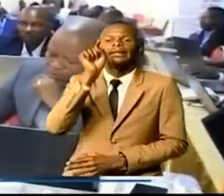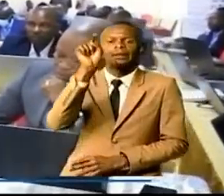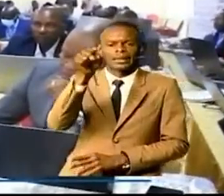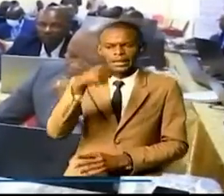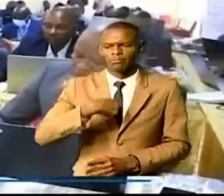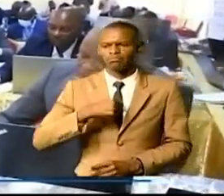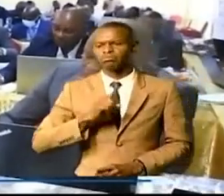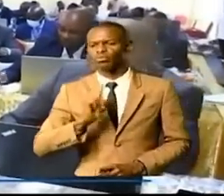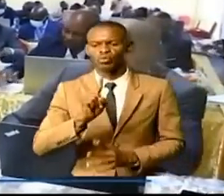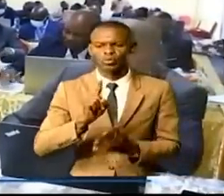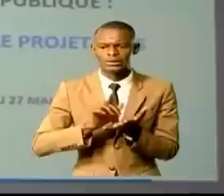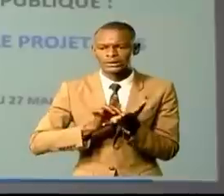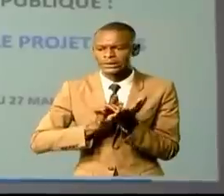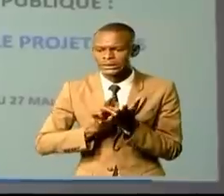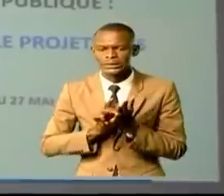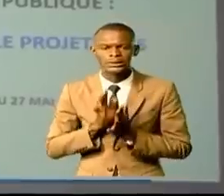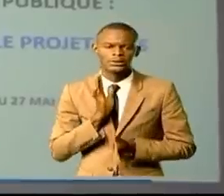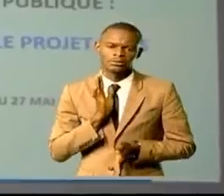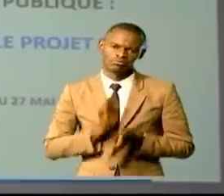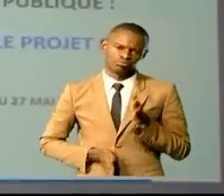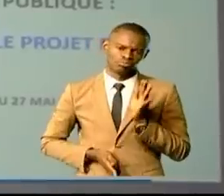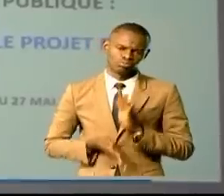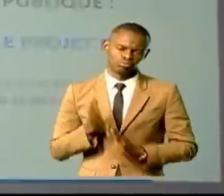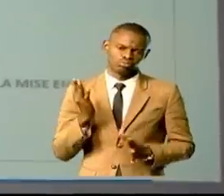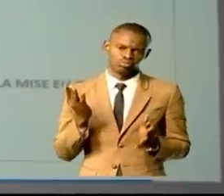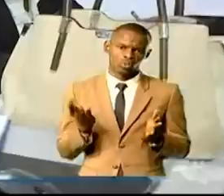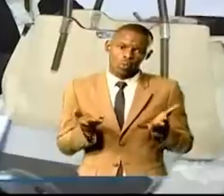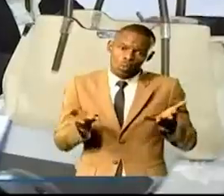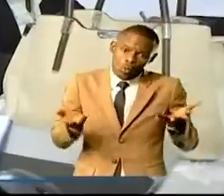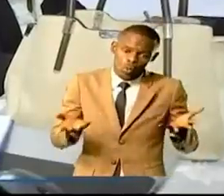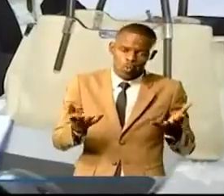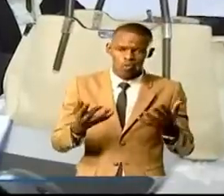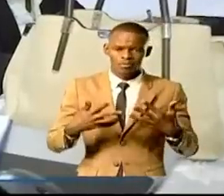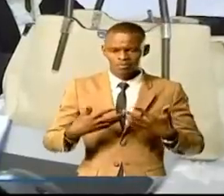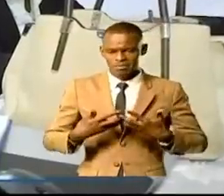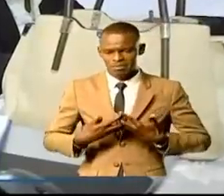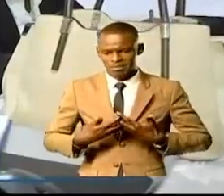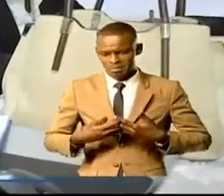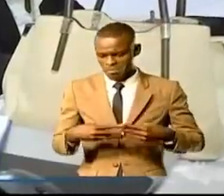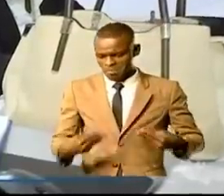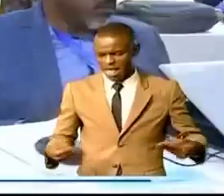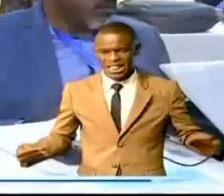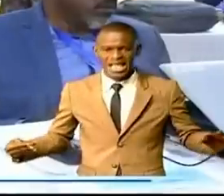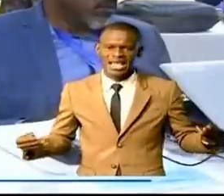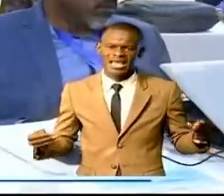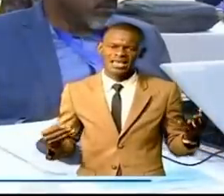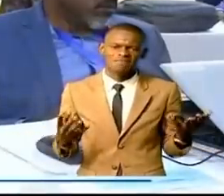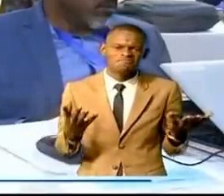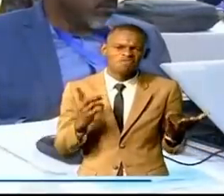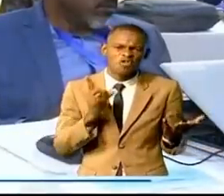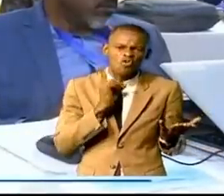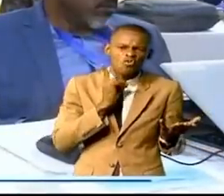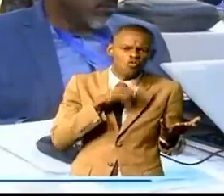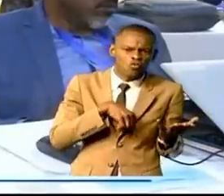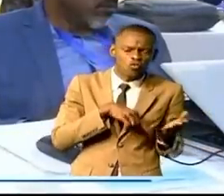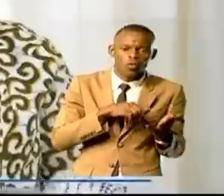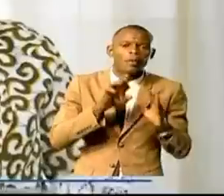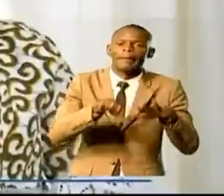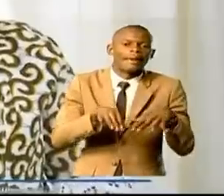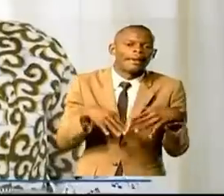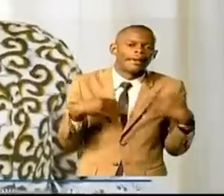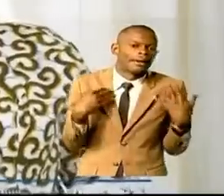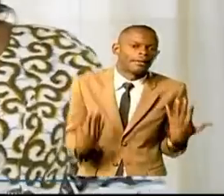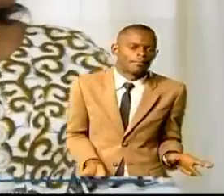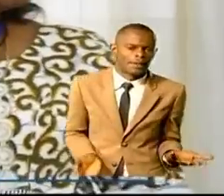de développement du système de santé à travers les agences de contractualisation et vérification dans les établissements